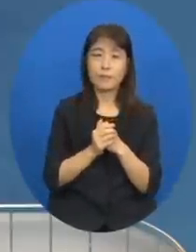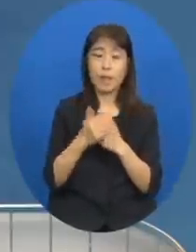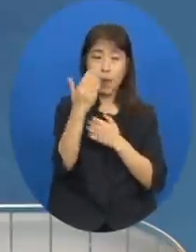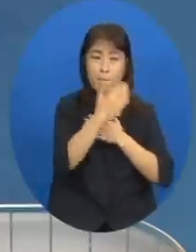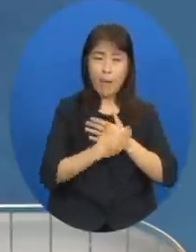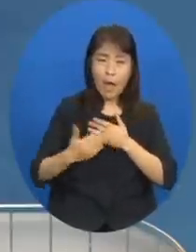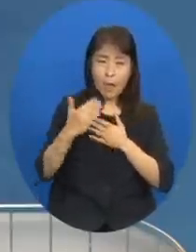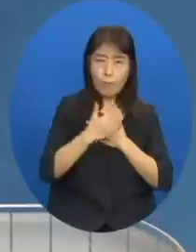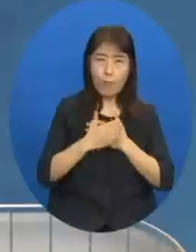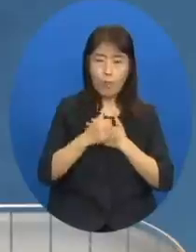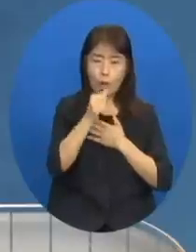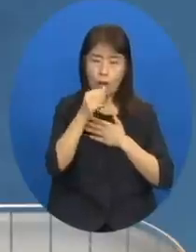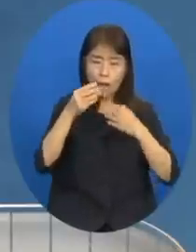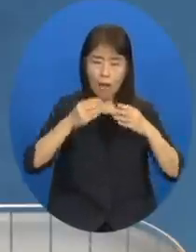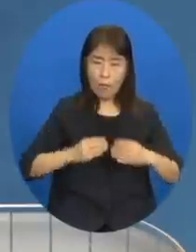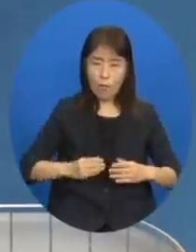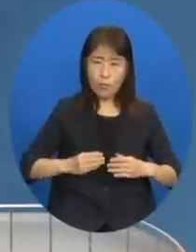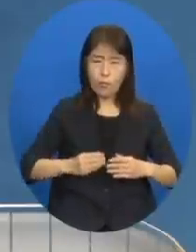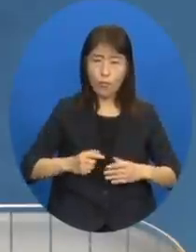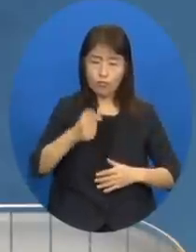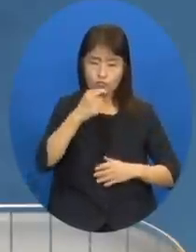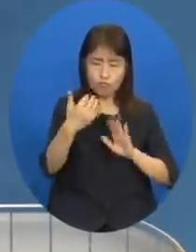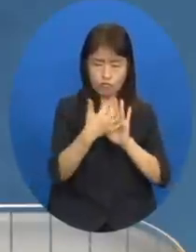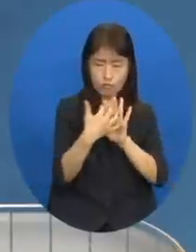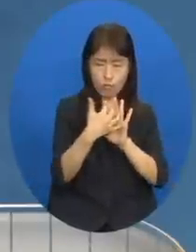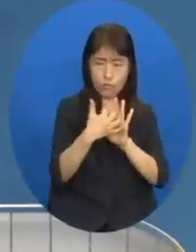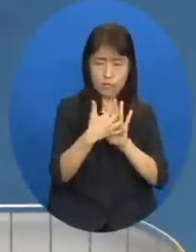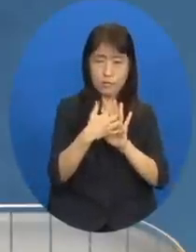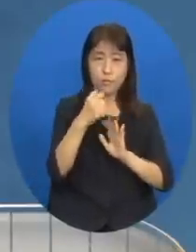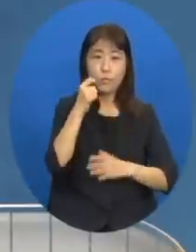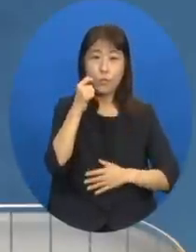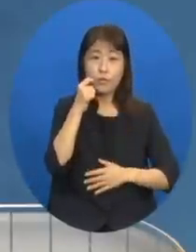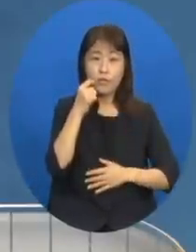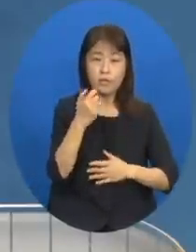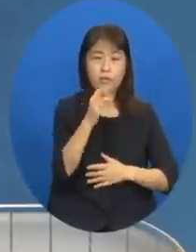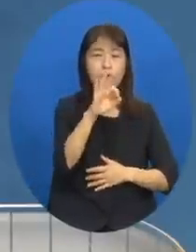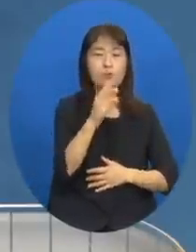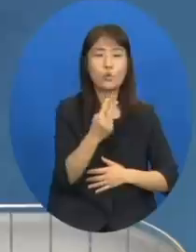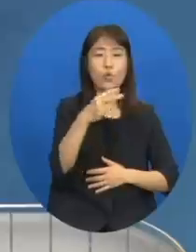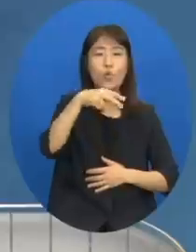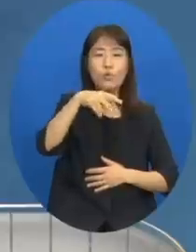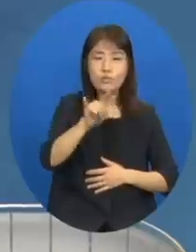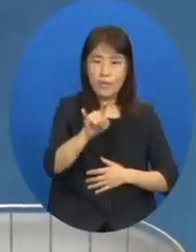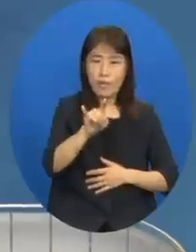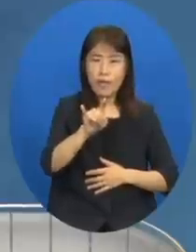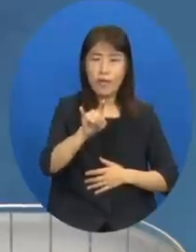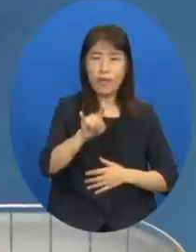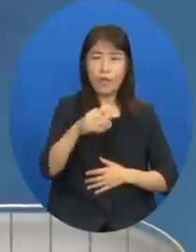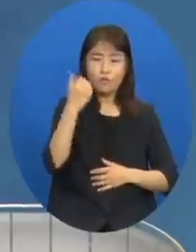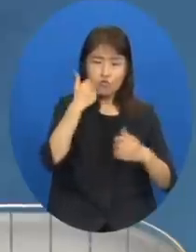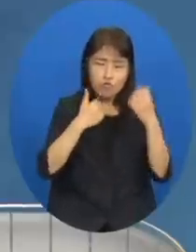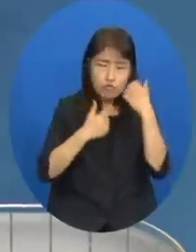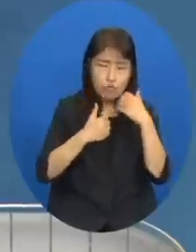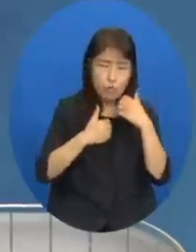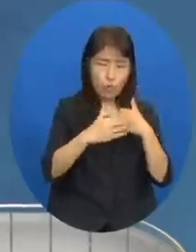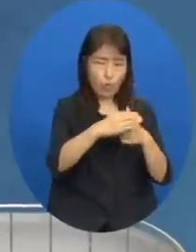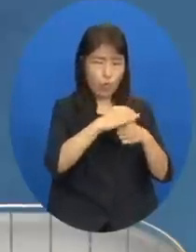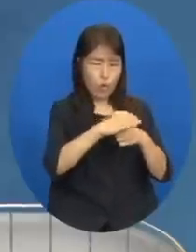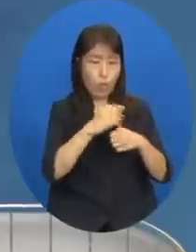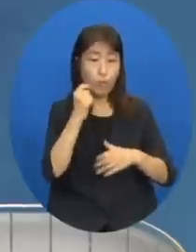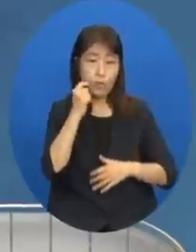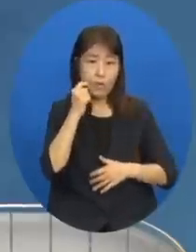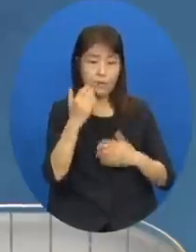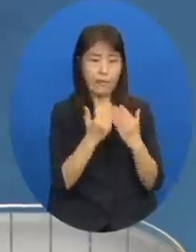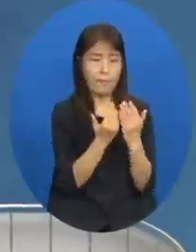갑옷과 물셀 틈 없는 요새에요 하나님의 권능을 말합니다 어느 누구도 침범하지 못하도록 우리를